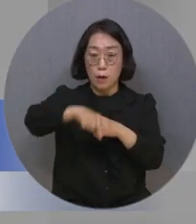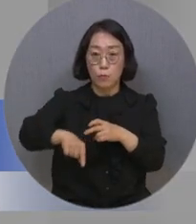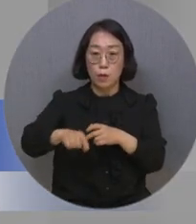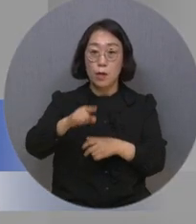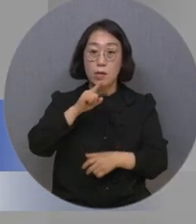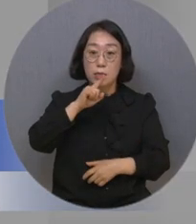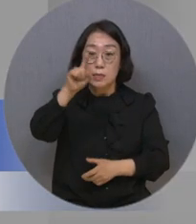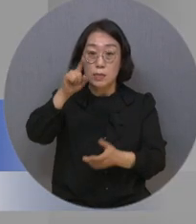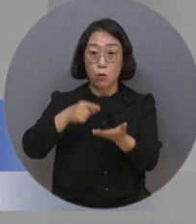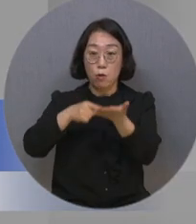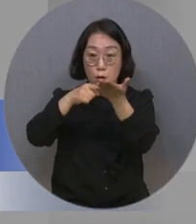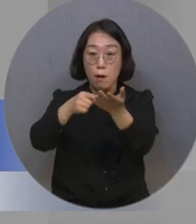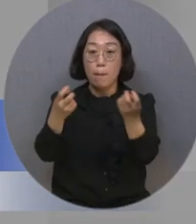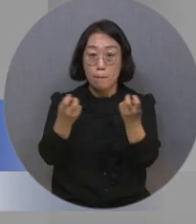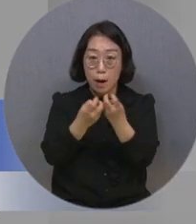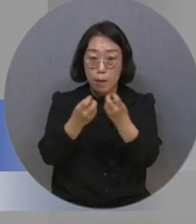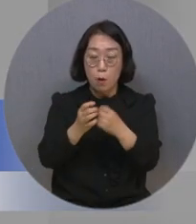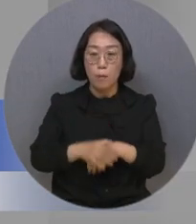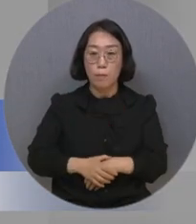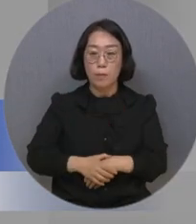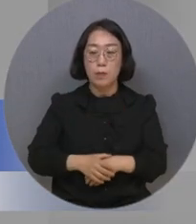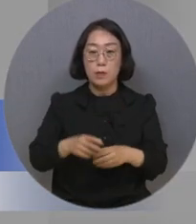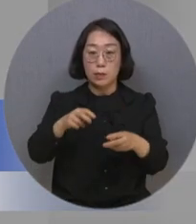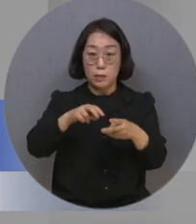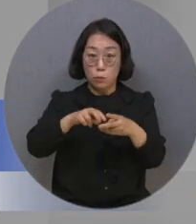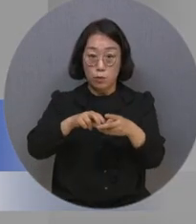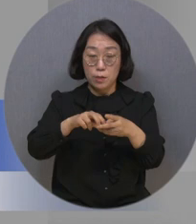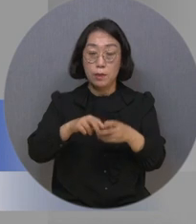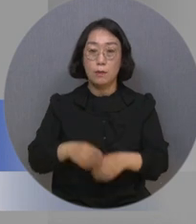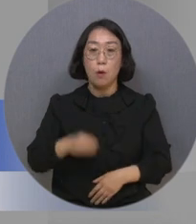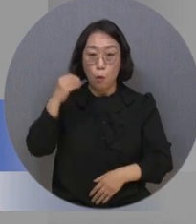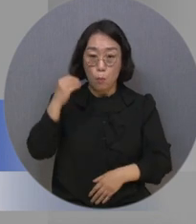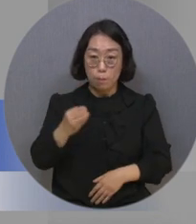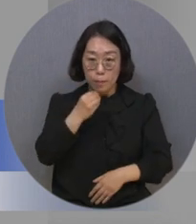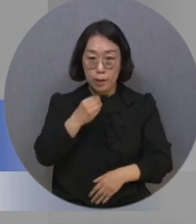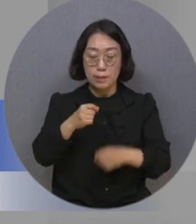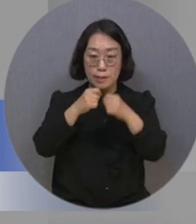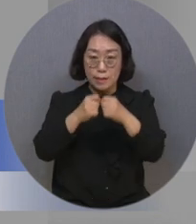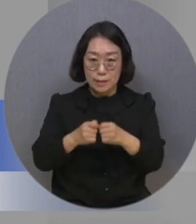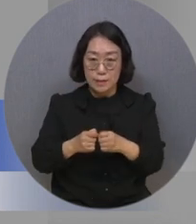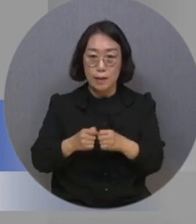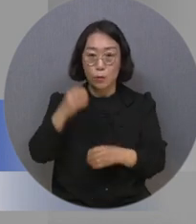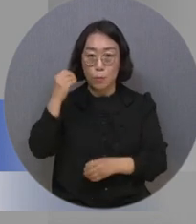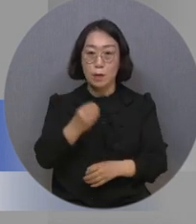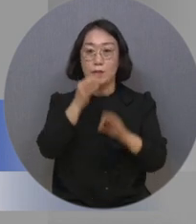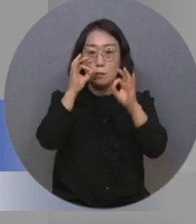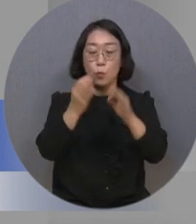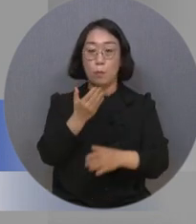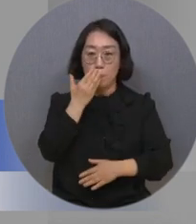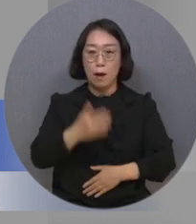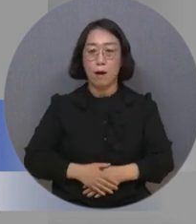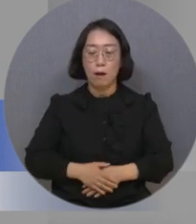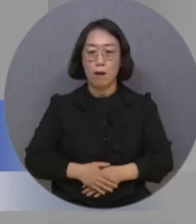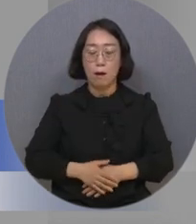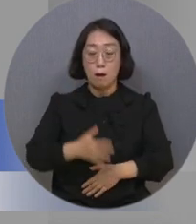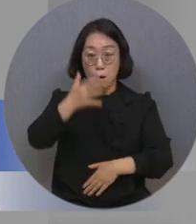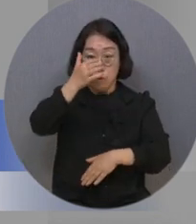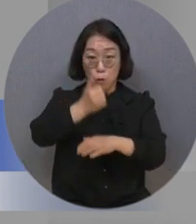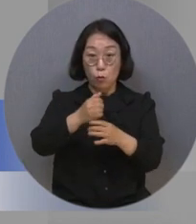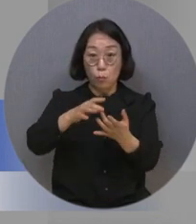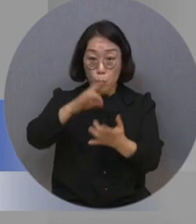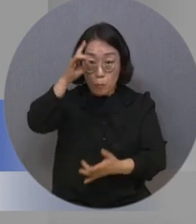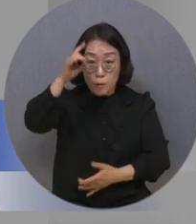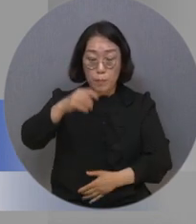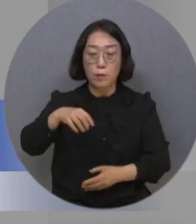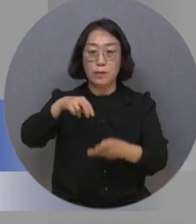방법은 서울시 발달장애인지원센터 홈페이지 공지사항에서 확인할 수 있습니다. 최종 이용자는